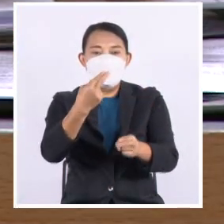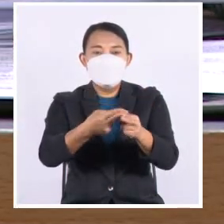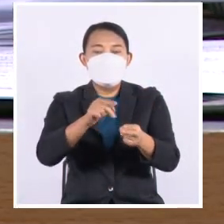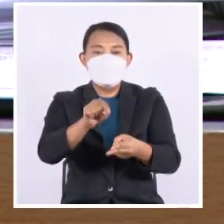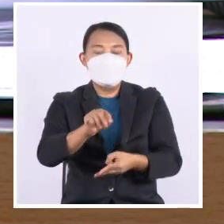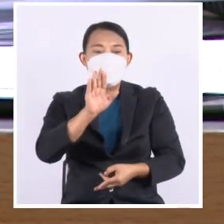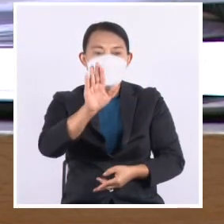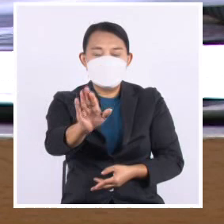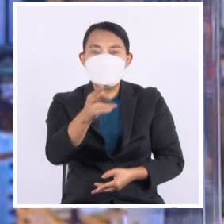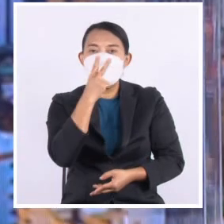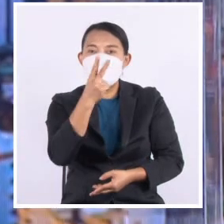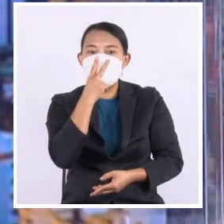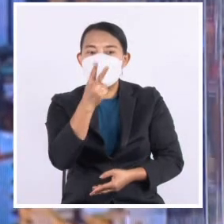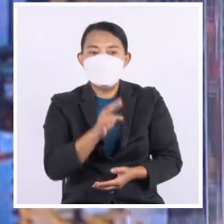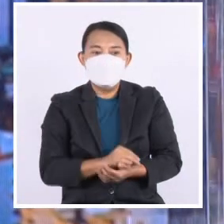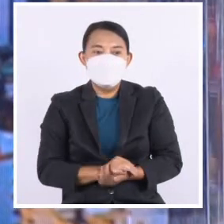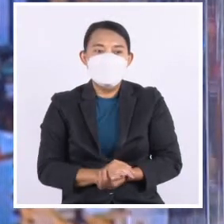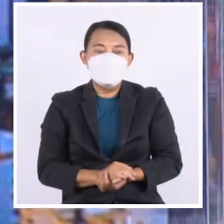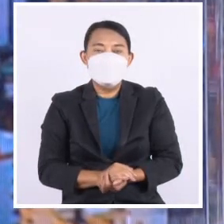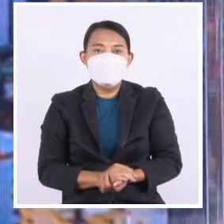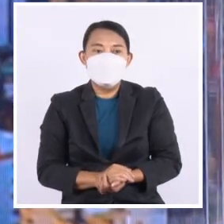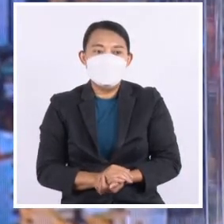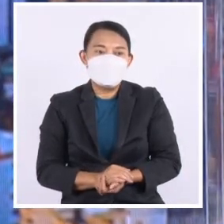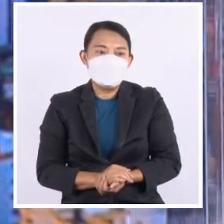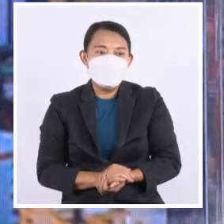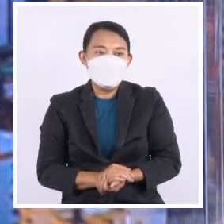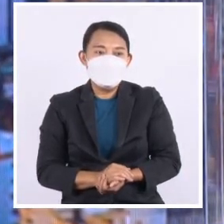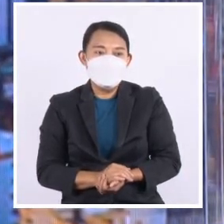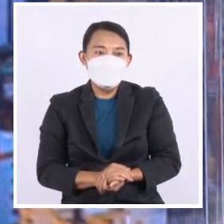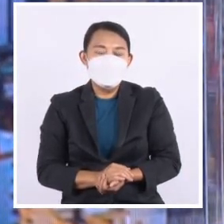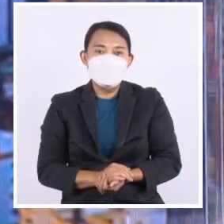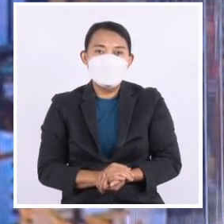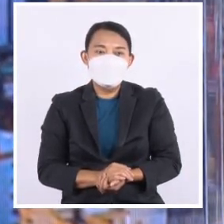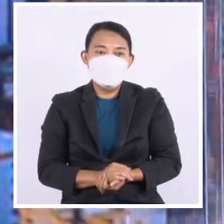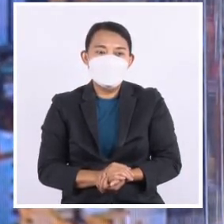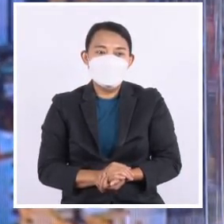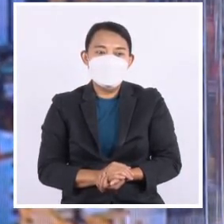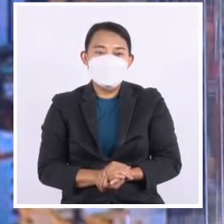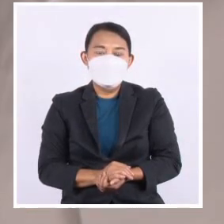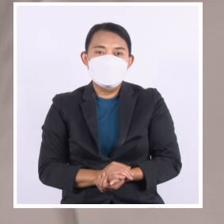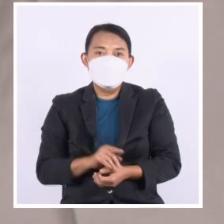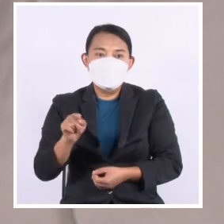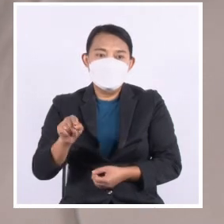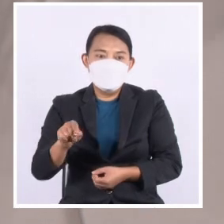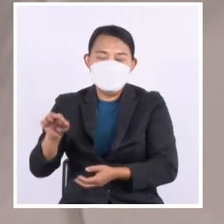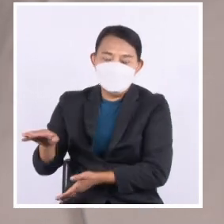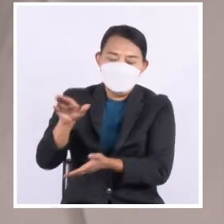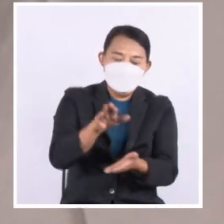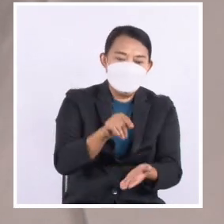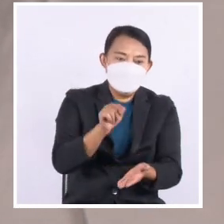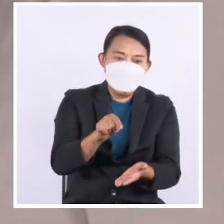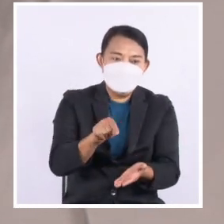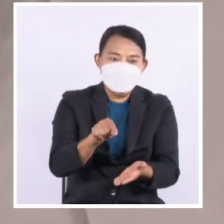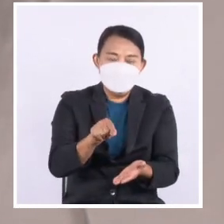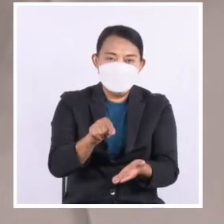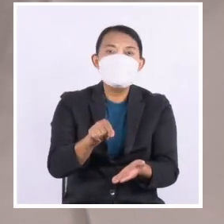าก็ดูนี่นี่นะครับนี ่ นะ นี่คุณจิ๋มเขาส่งมาให้พี่แป๊ะเลยใช่ไหมคะ คุณจิ๋มเนี่ยส่งมาให้พี่จิ๋มส่งมาให้